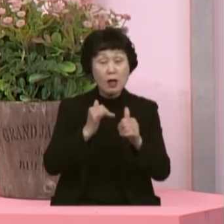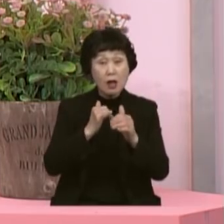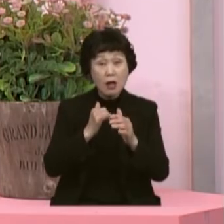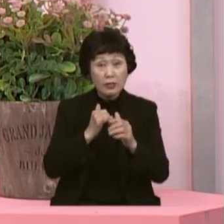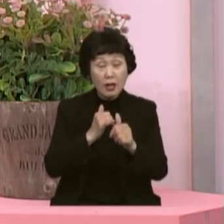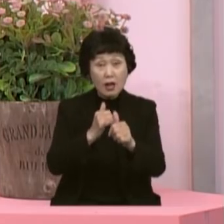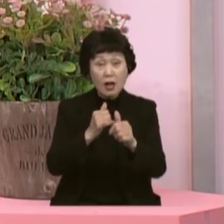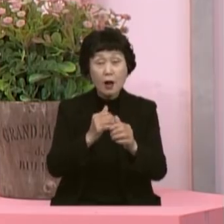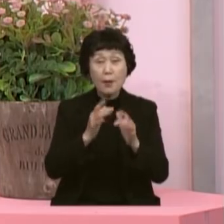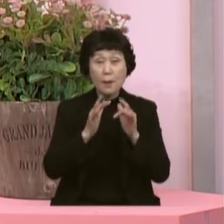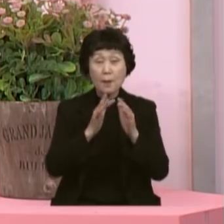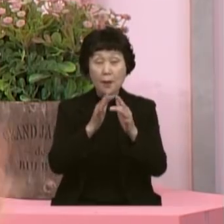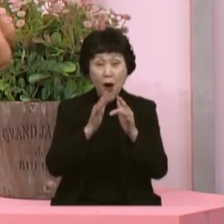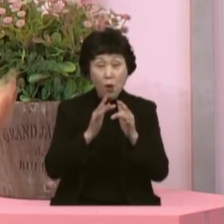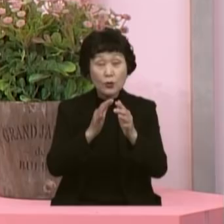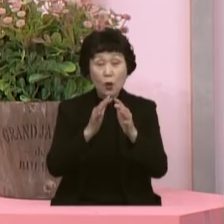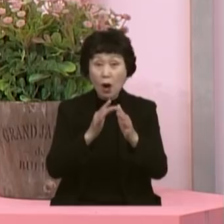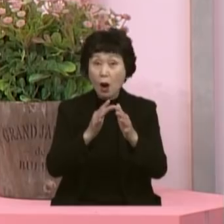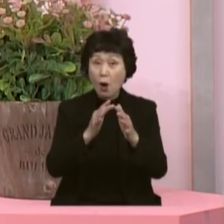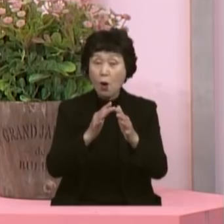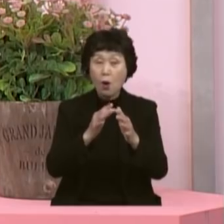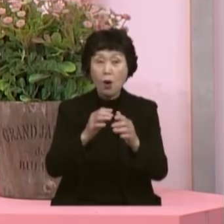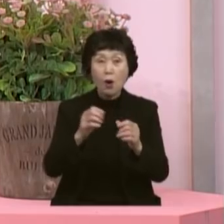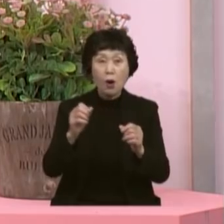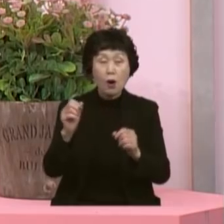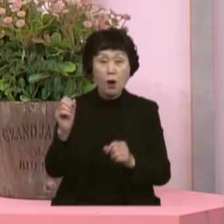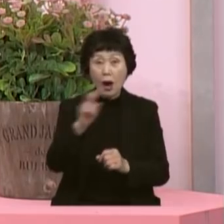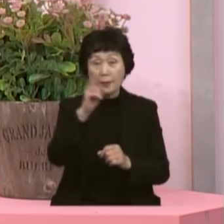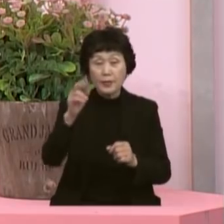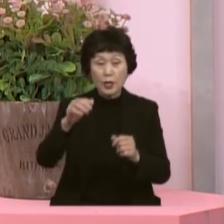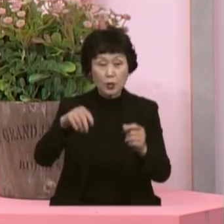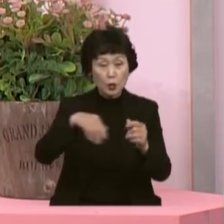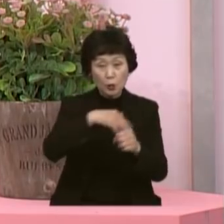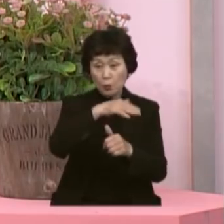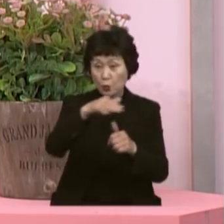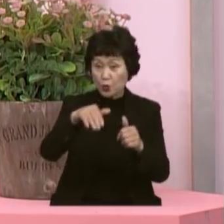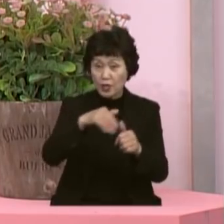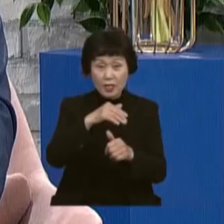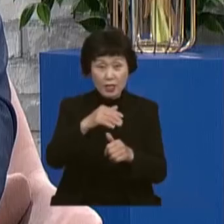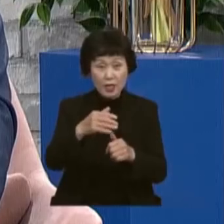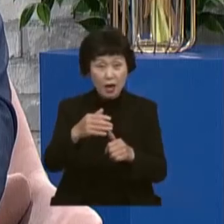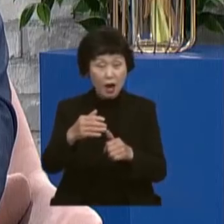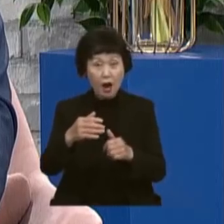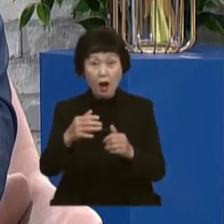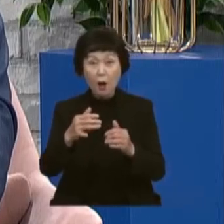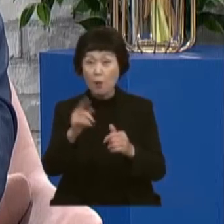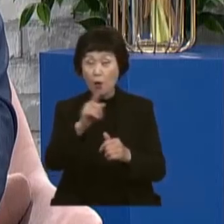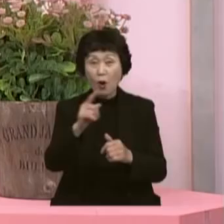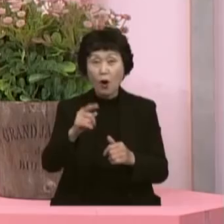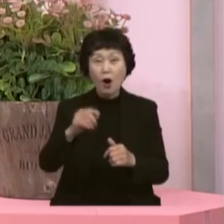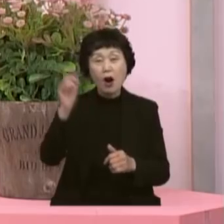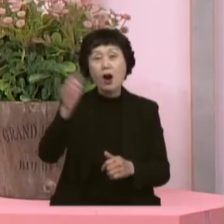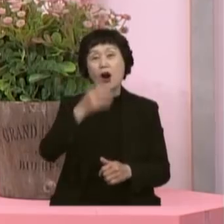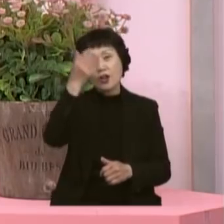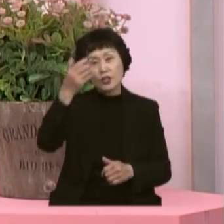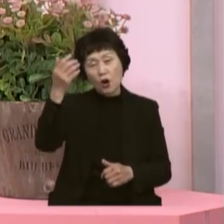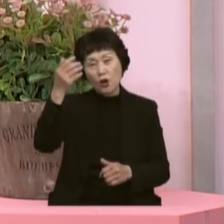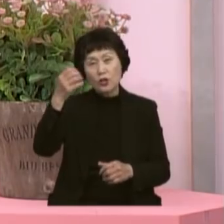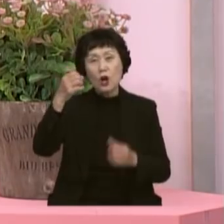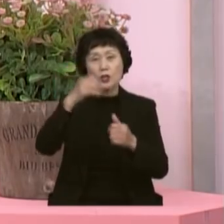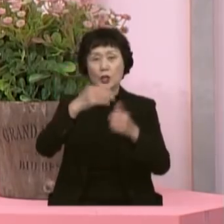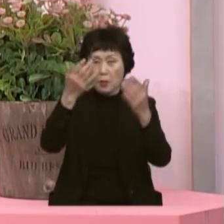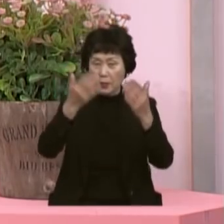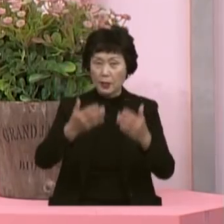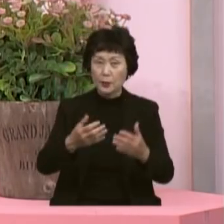막 그러다가 네. 방언도 하고 막 그러니까 갑자기 교회 분위기가 우리 선생님 성령 세례 받았대. 어떤 막 신임 은사까지 오고. 네.